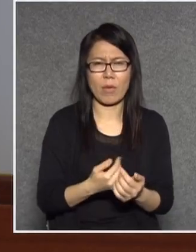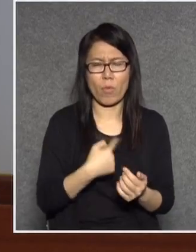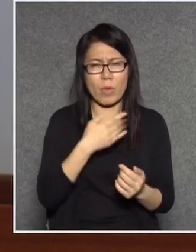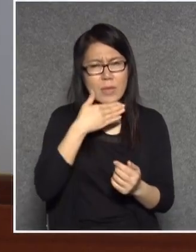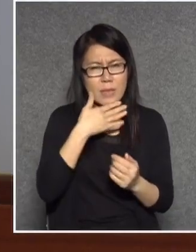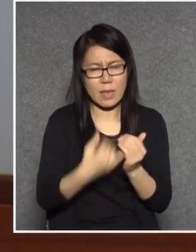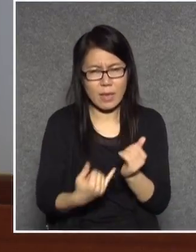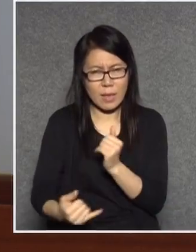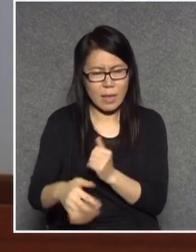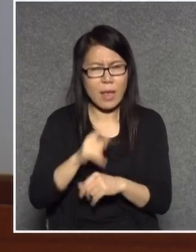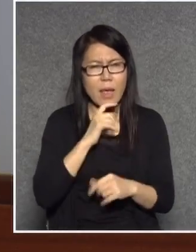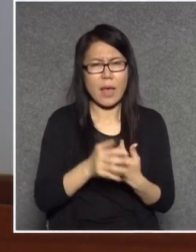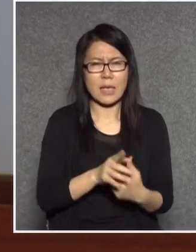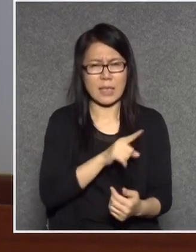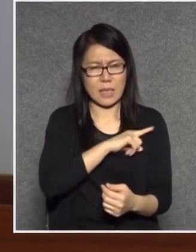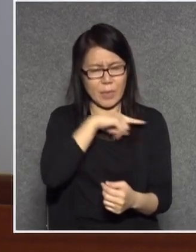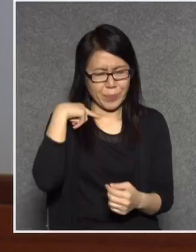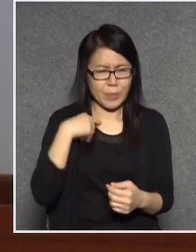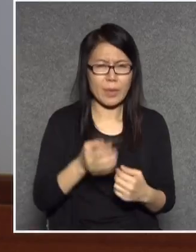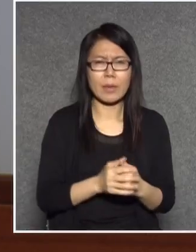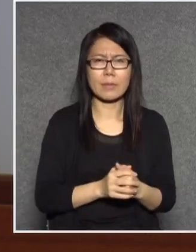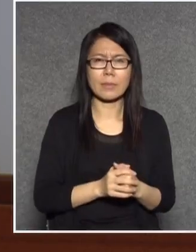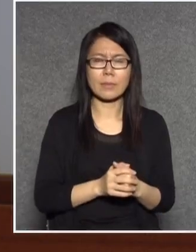人自尋短見，